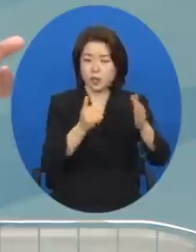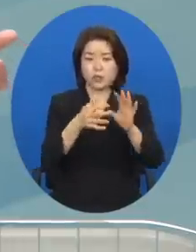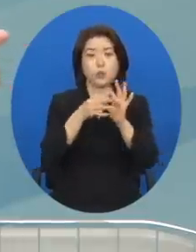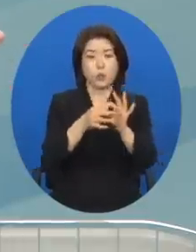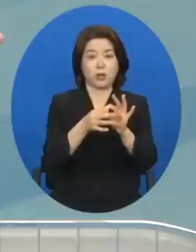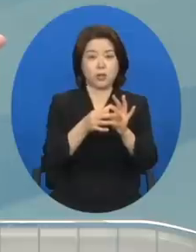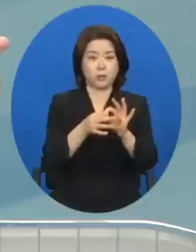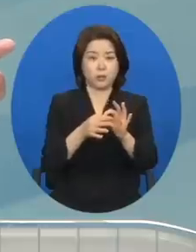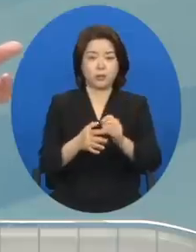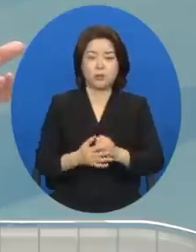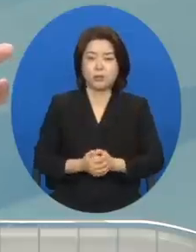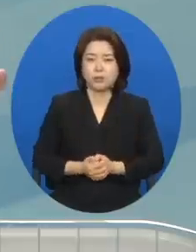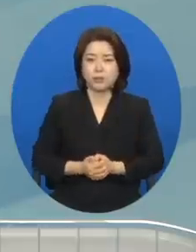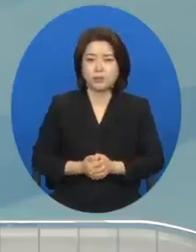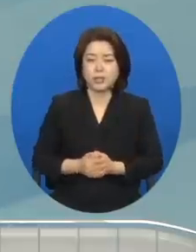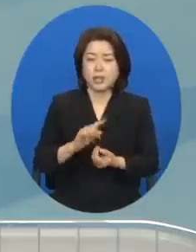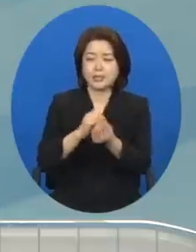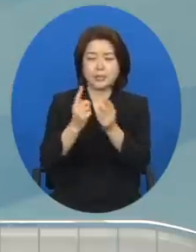관계도